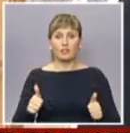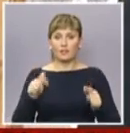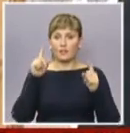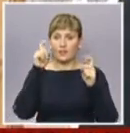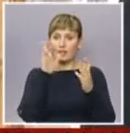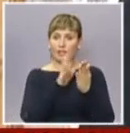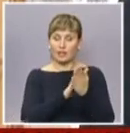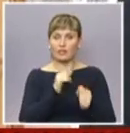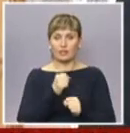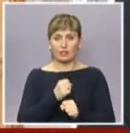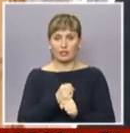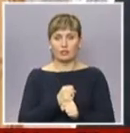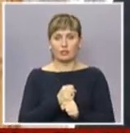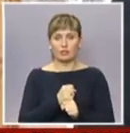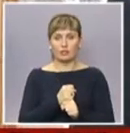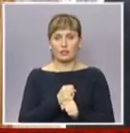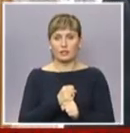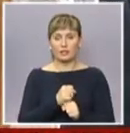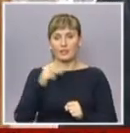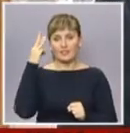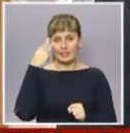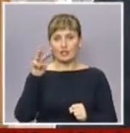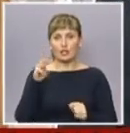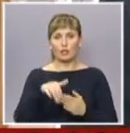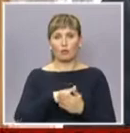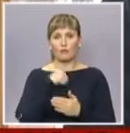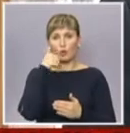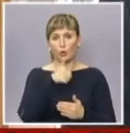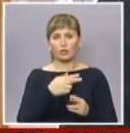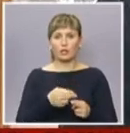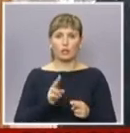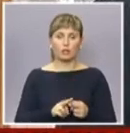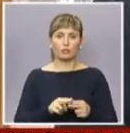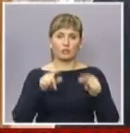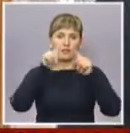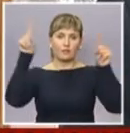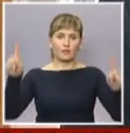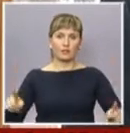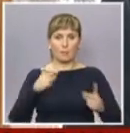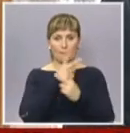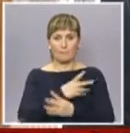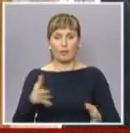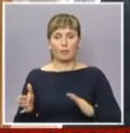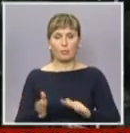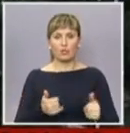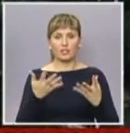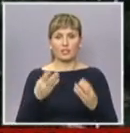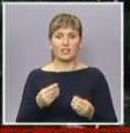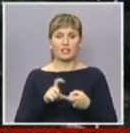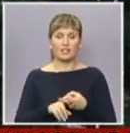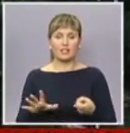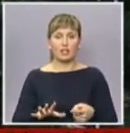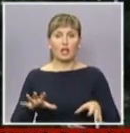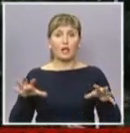фотография, сделанная в стиле Нового года, который вывешивается на баннерах уже после Дня независимости. А